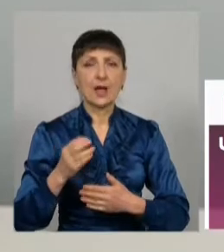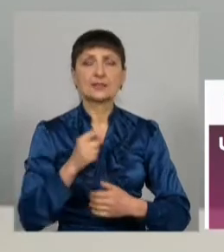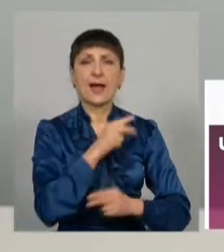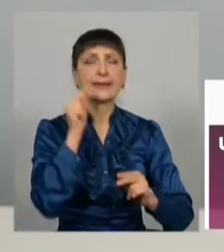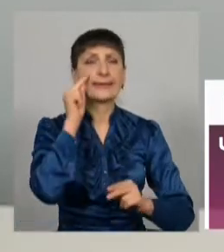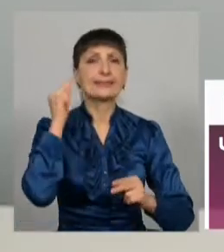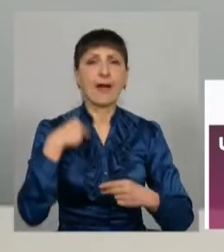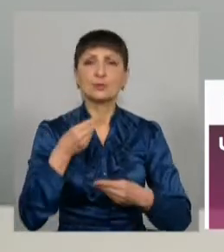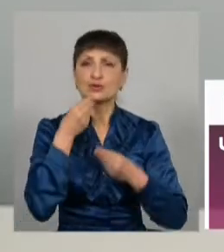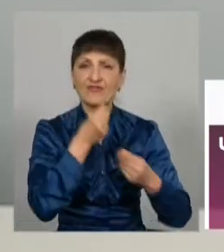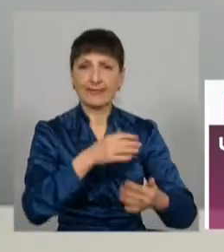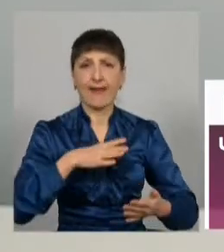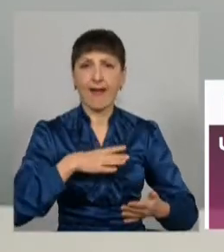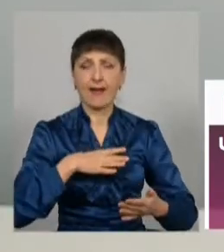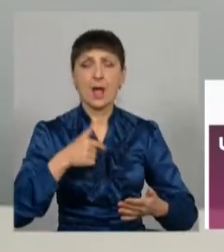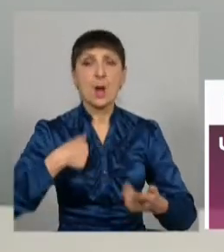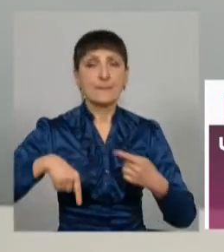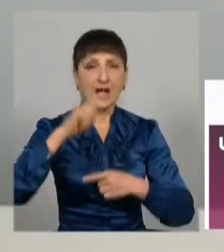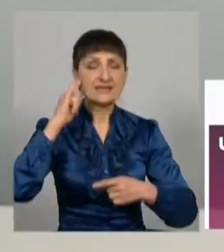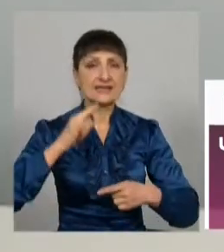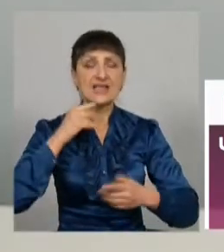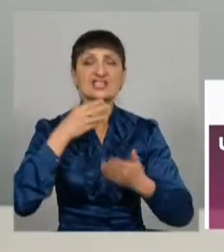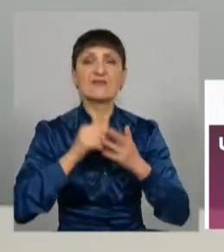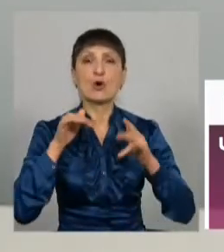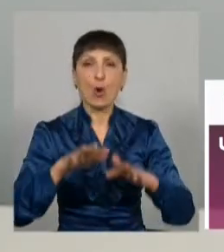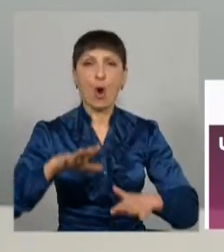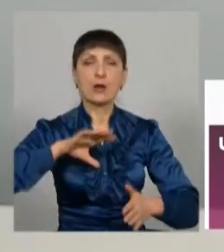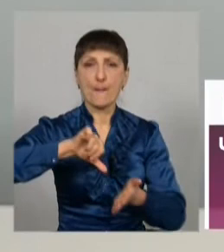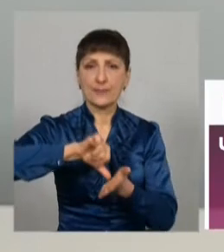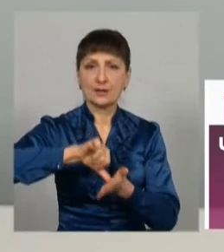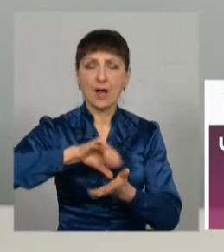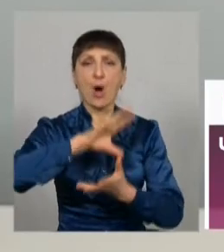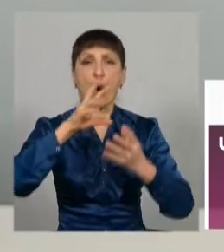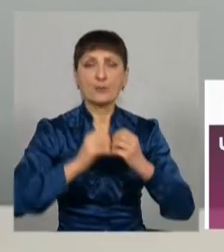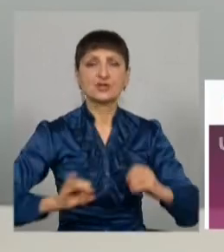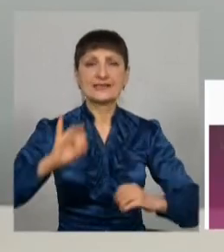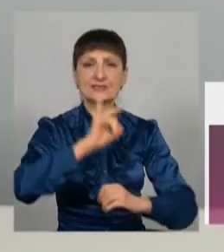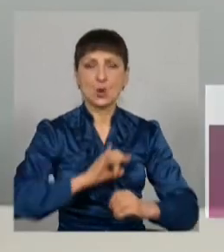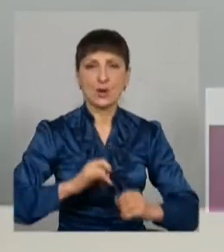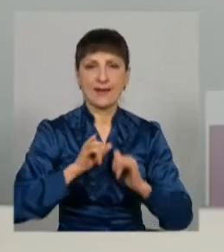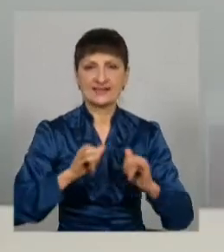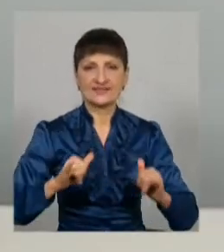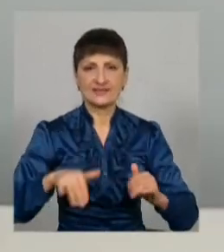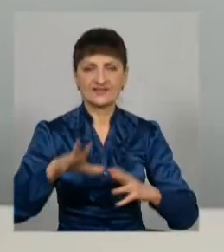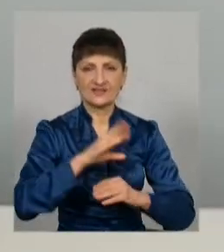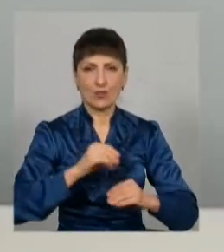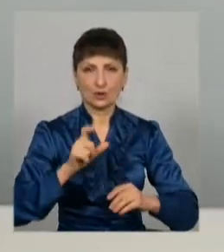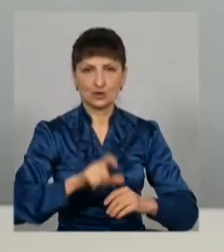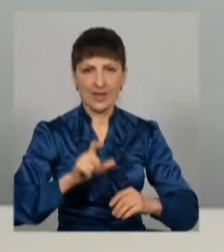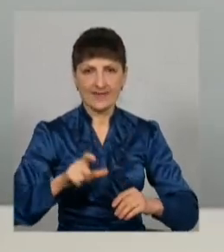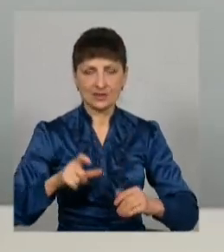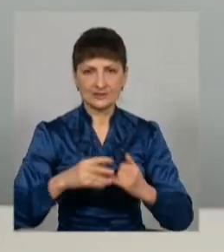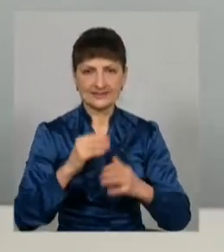Китайская империя. Мы играли свою роль в общей истории развития всего человечества.